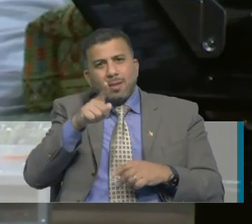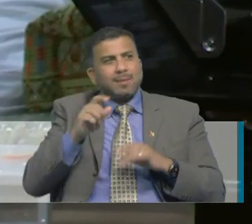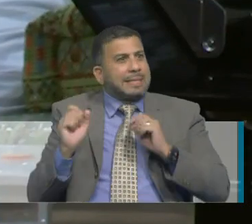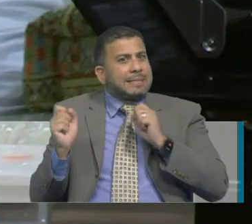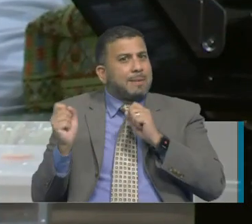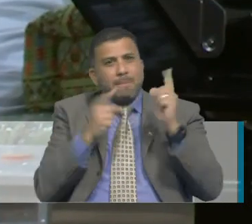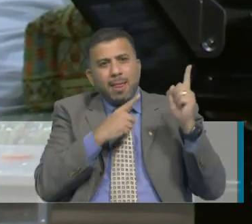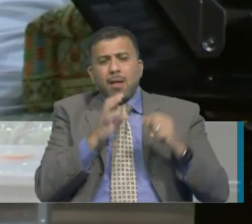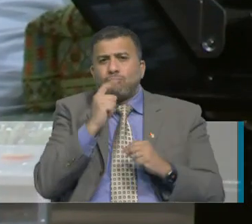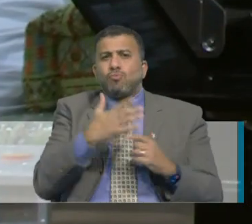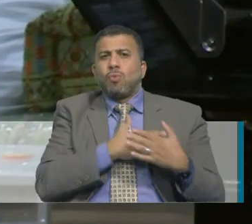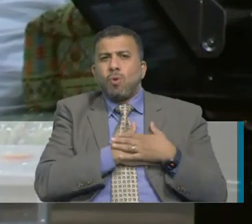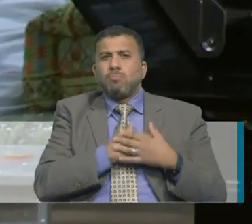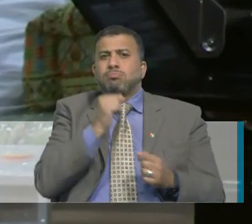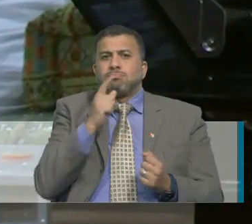لرواد ولا العشاق